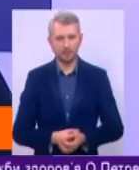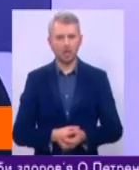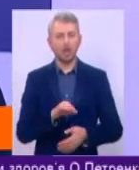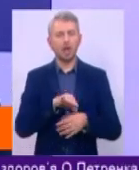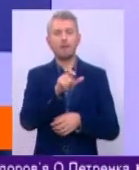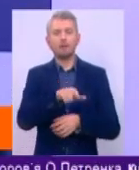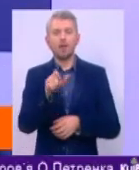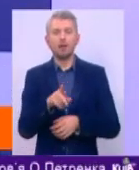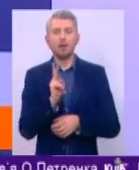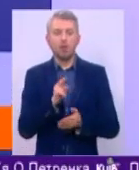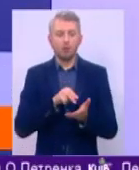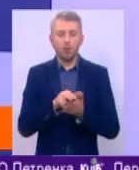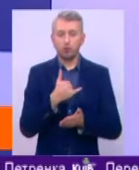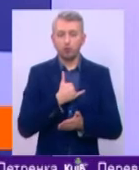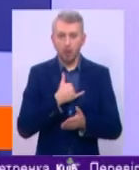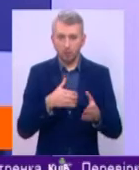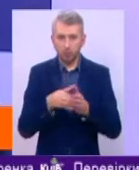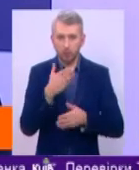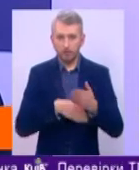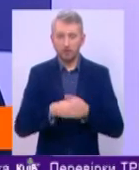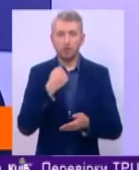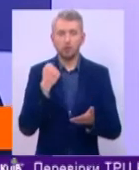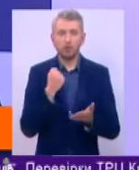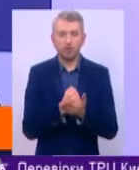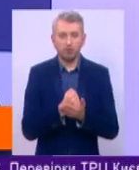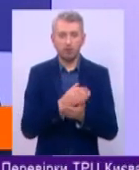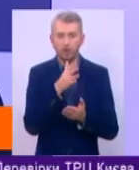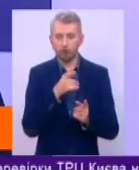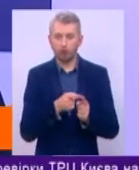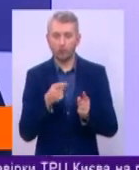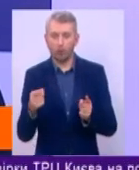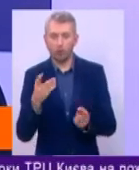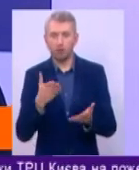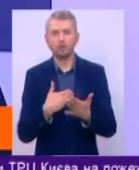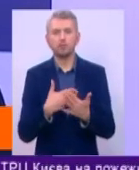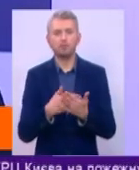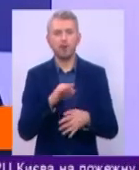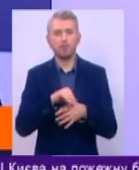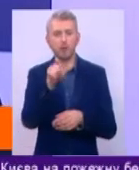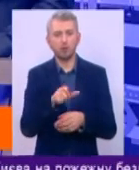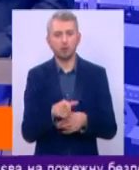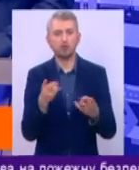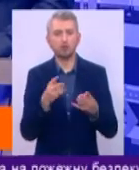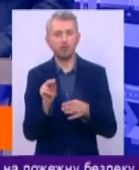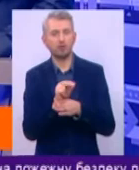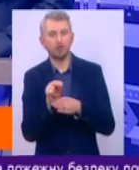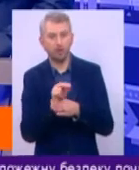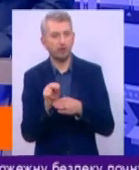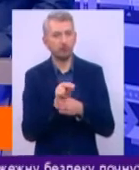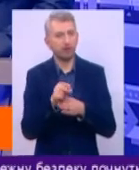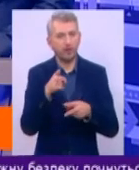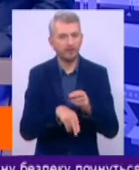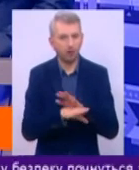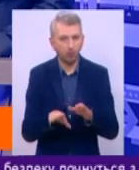Больные, которые проходят у нас, группа инвалидности устанавливается со сроком. Если, предположим, больной еще нуждается в лечении, лечение не